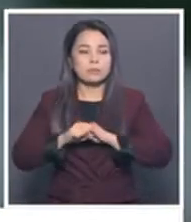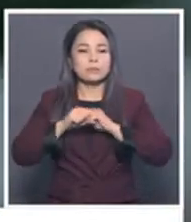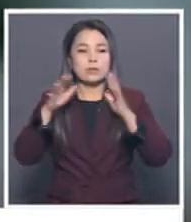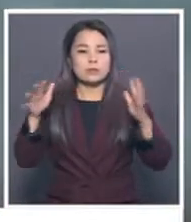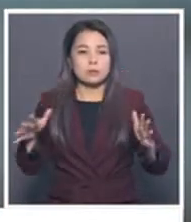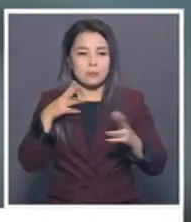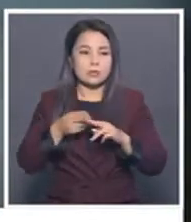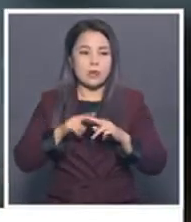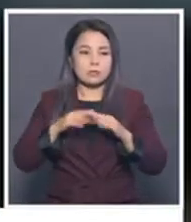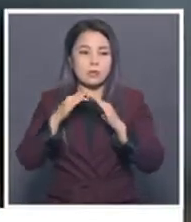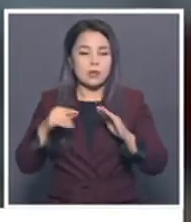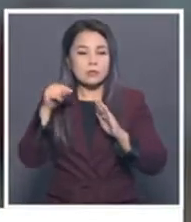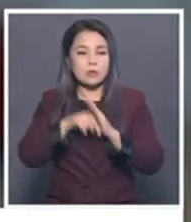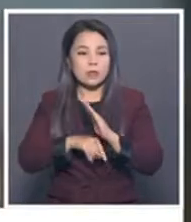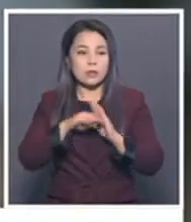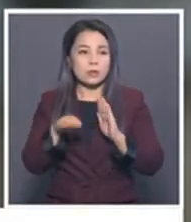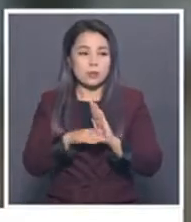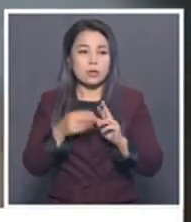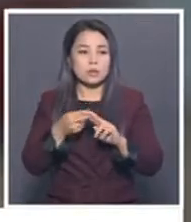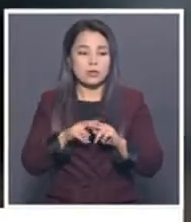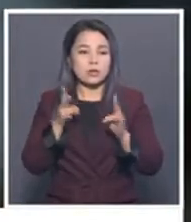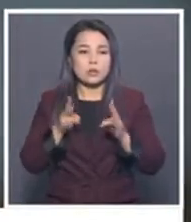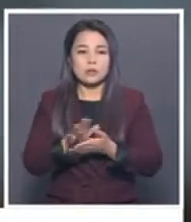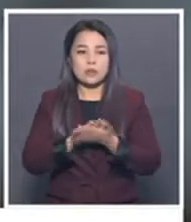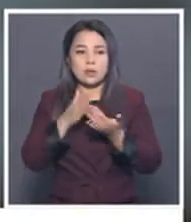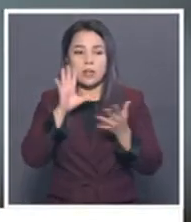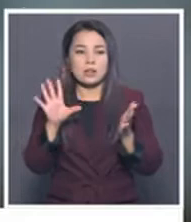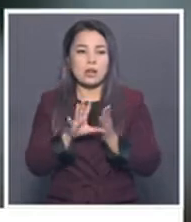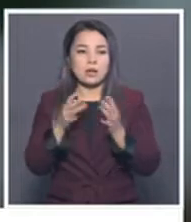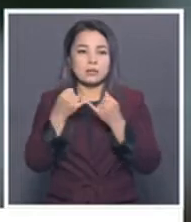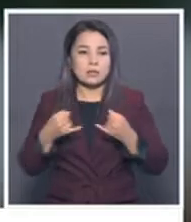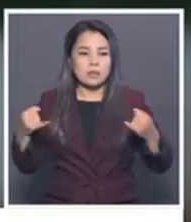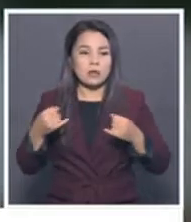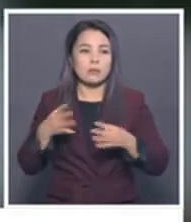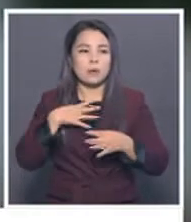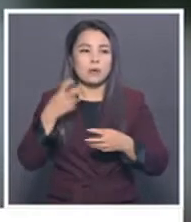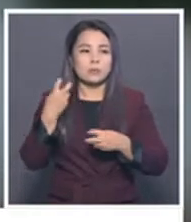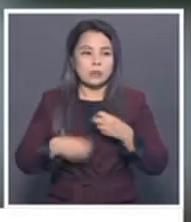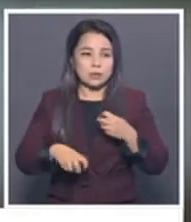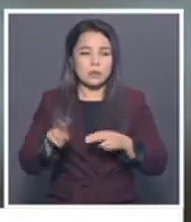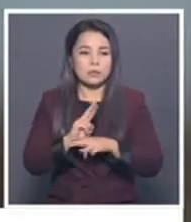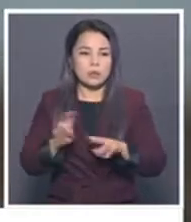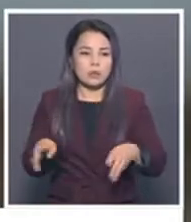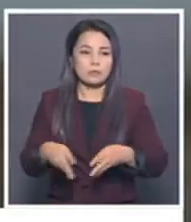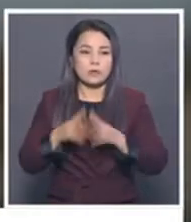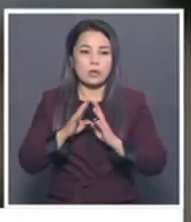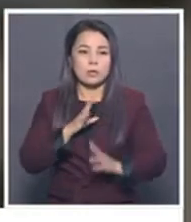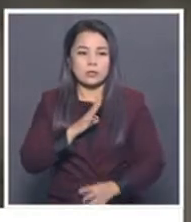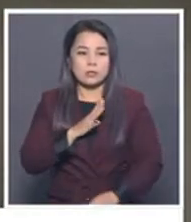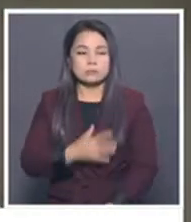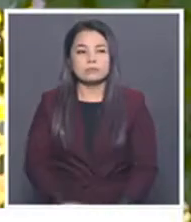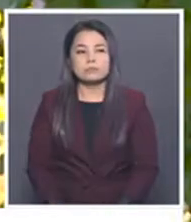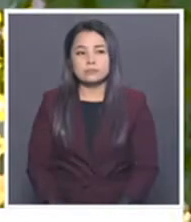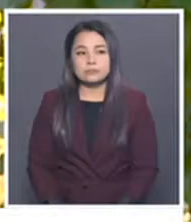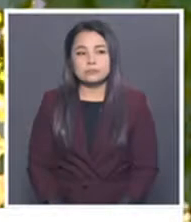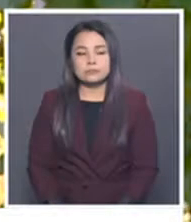кетті. Ал баспананың ішіне зақым келген жоқ. Сондай-ақ электр бағанасы құлап, мамандар оны дереу қалпына келтірді.